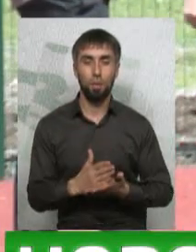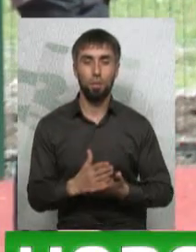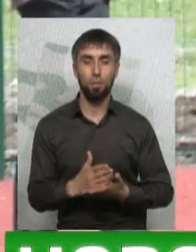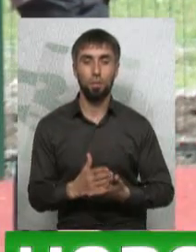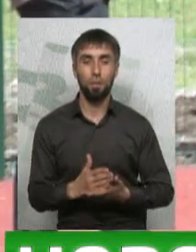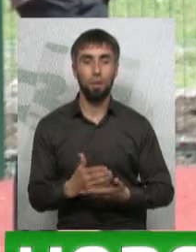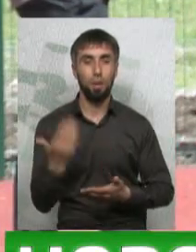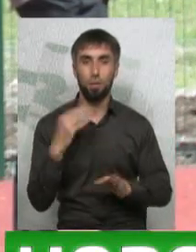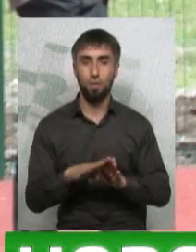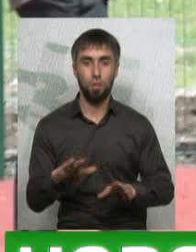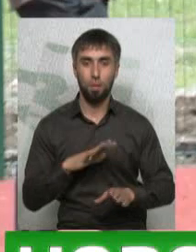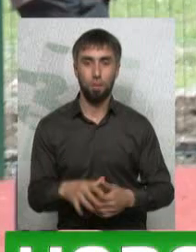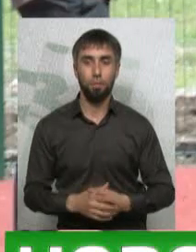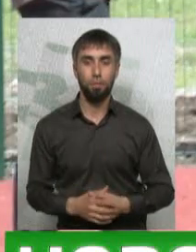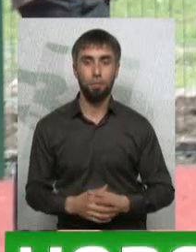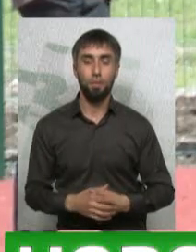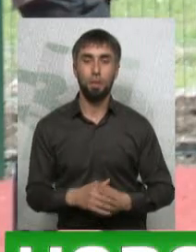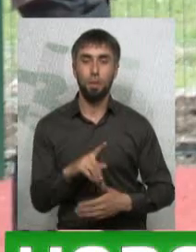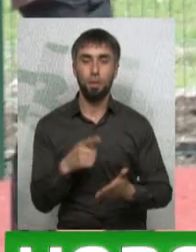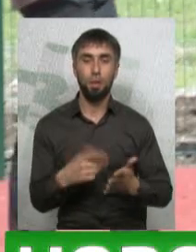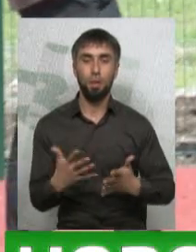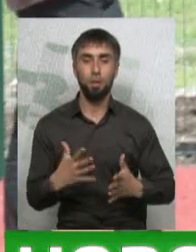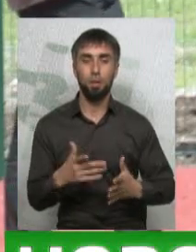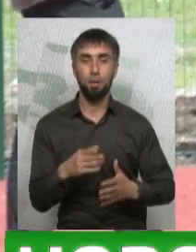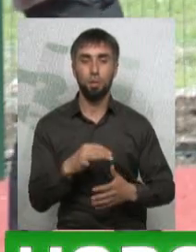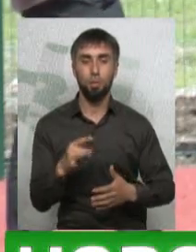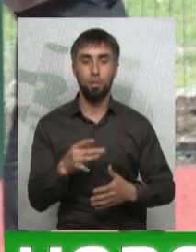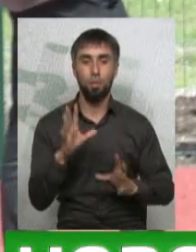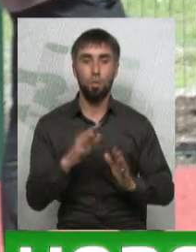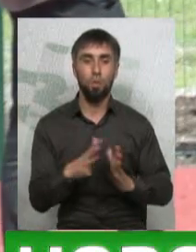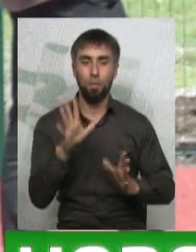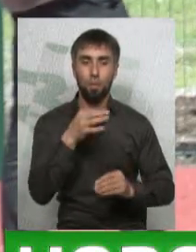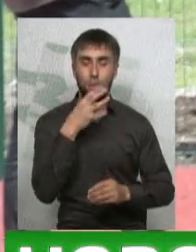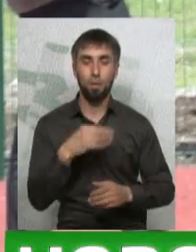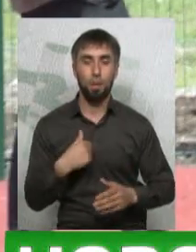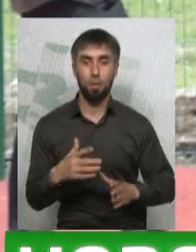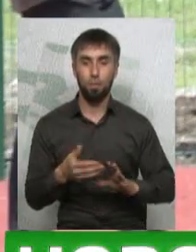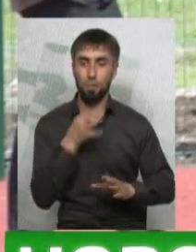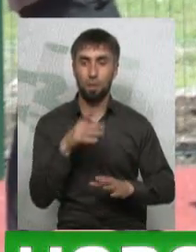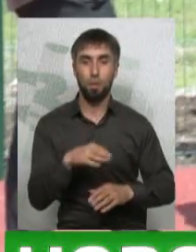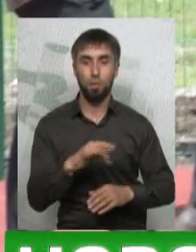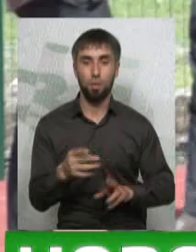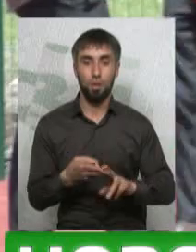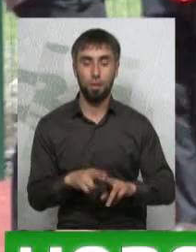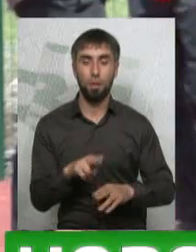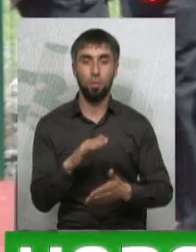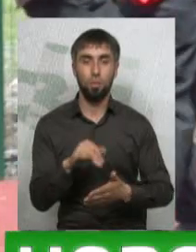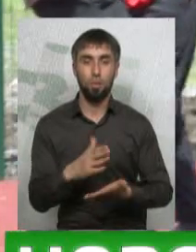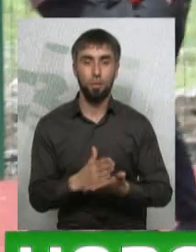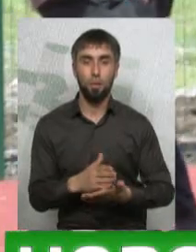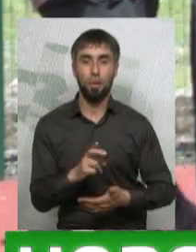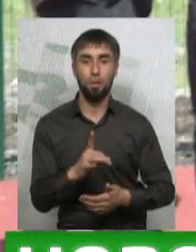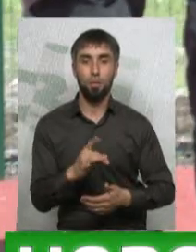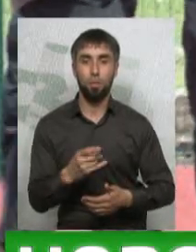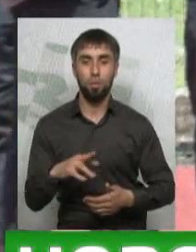такого не было. А какие тренажеры тебе больше всего понравились? Мне понравились вот эти тренажеры. Тут есть